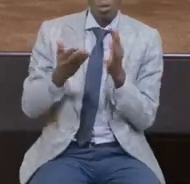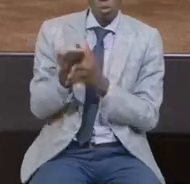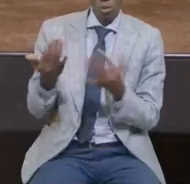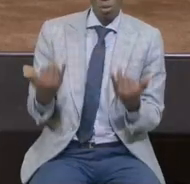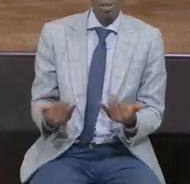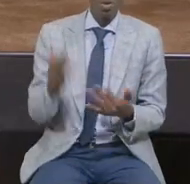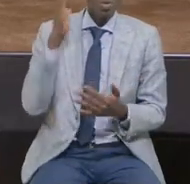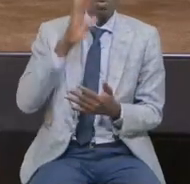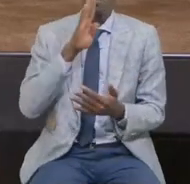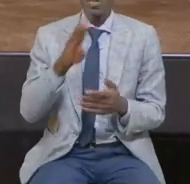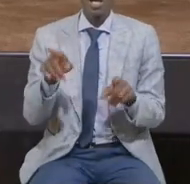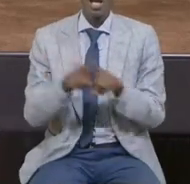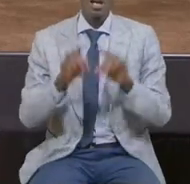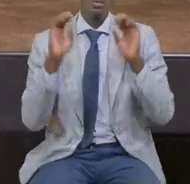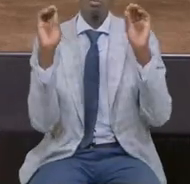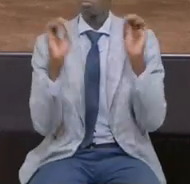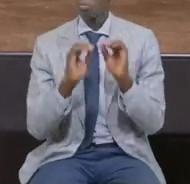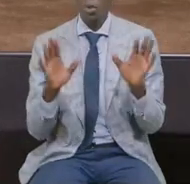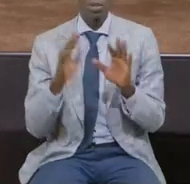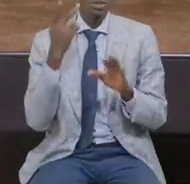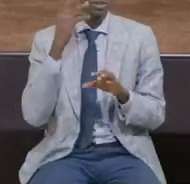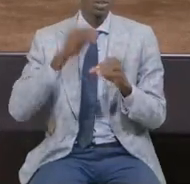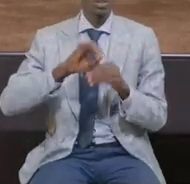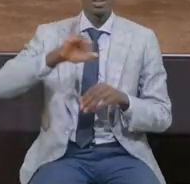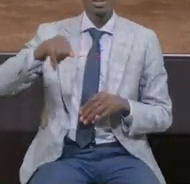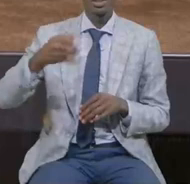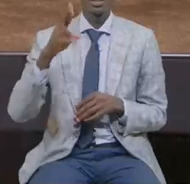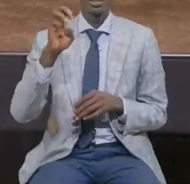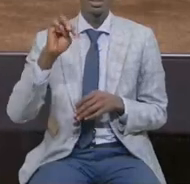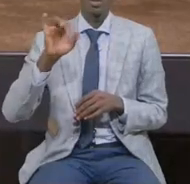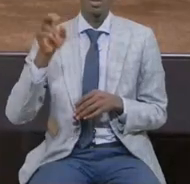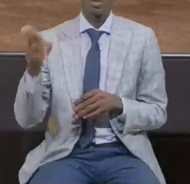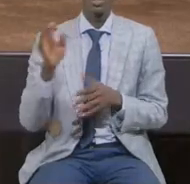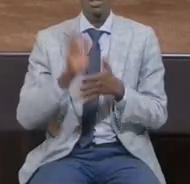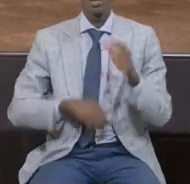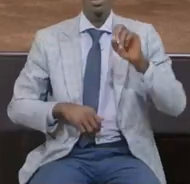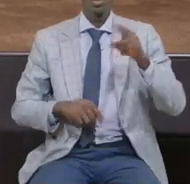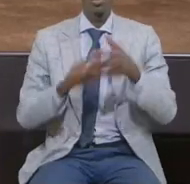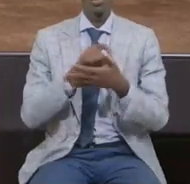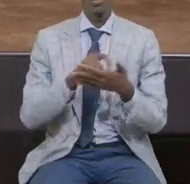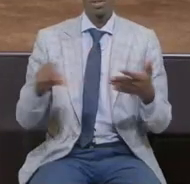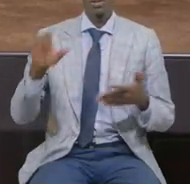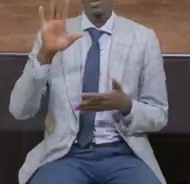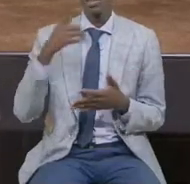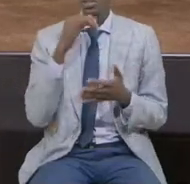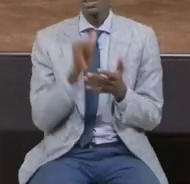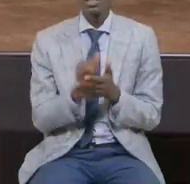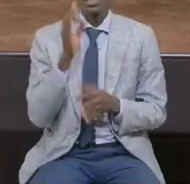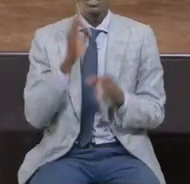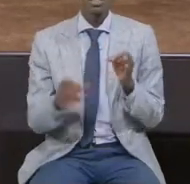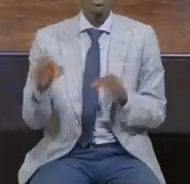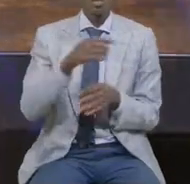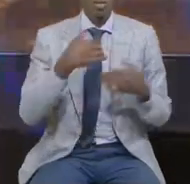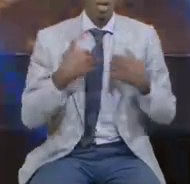que du rien. En Jérémie chapitre 12, verset 5, qui dit, si tu cours avec des